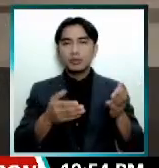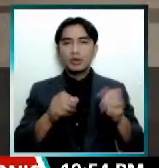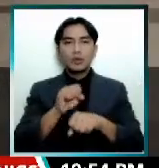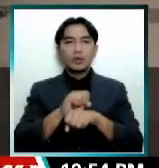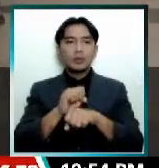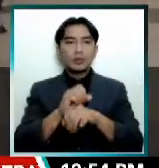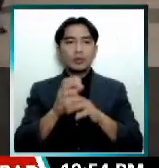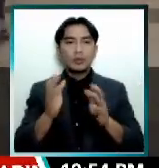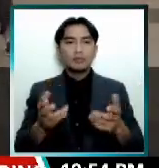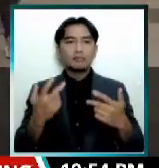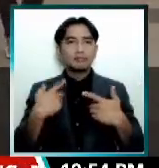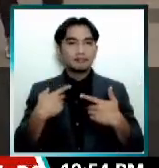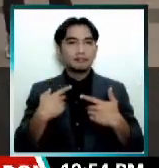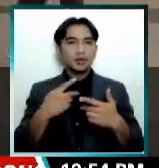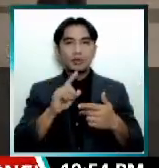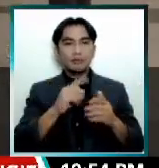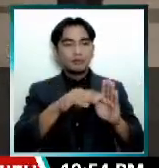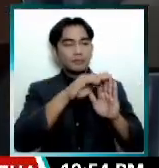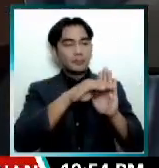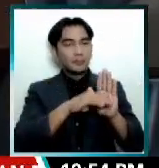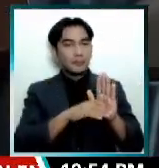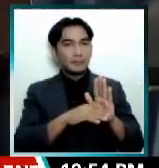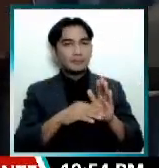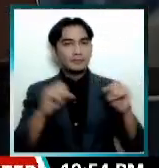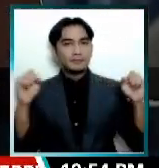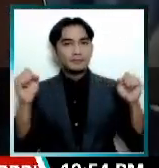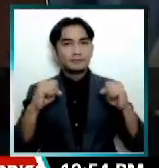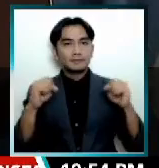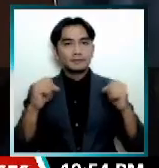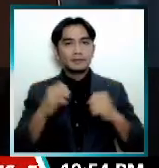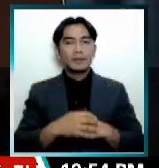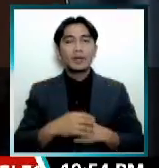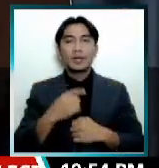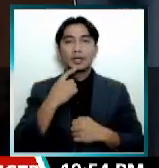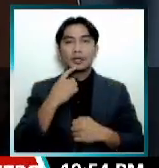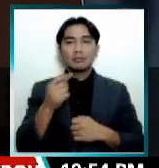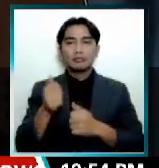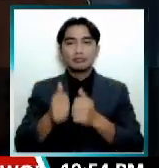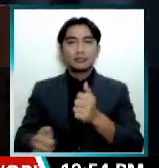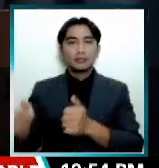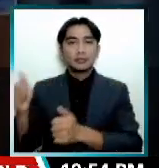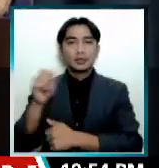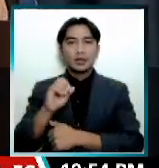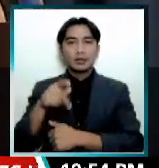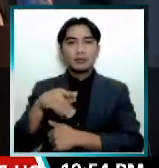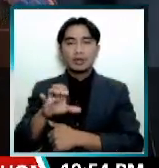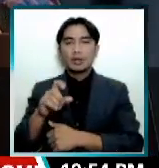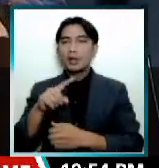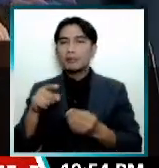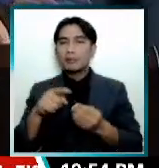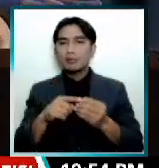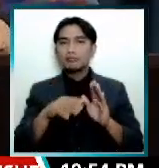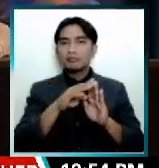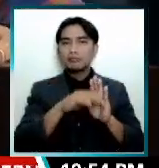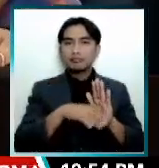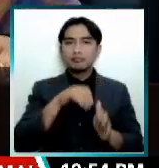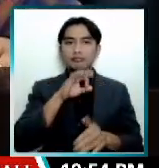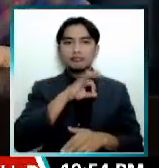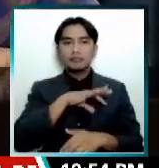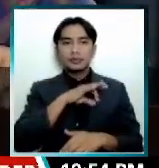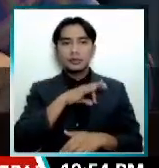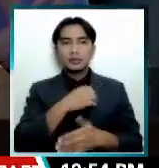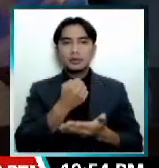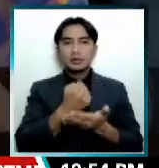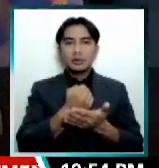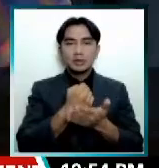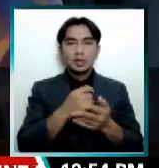bubuing kasunduan. Ayon kay Secretary Susan Ople, tatalakayin ang magiging sahod, benepisyo at ang lalamanin ng labor